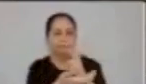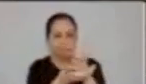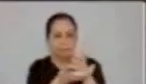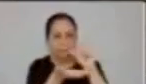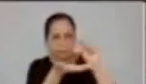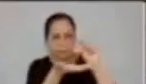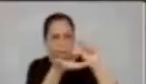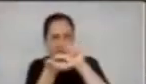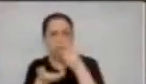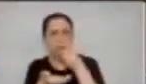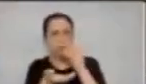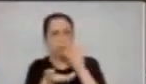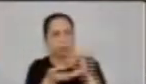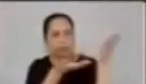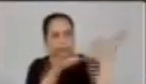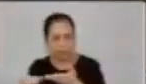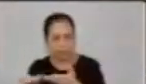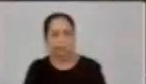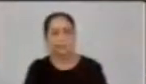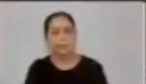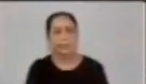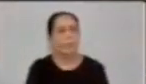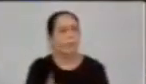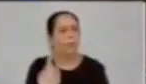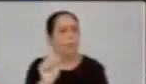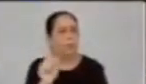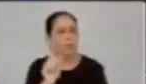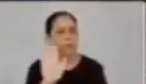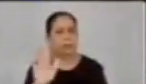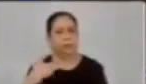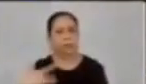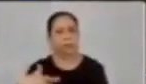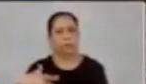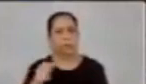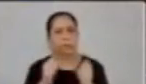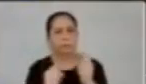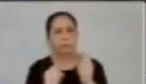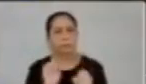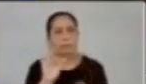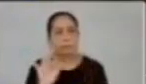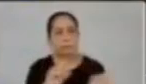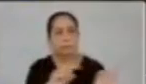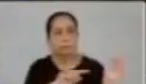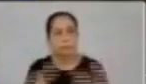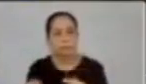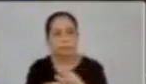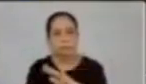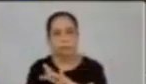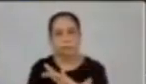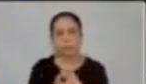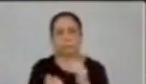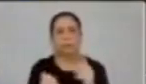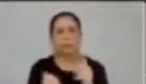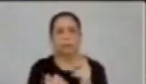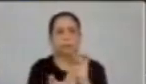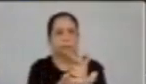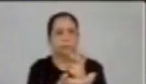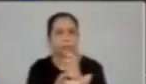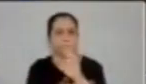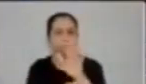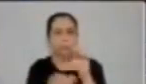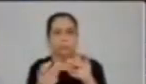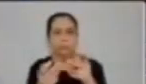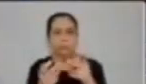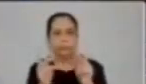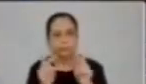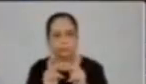sa amin, sila po ay aming mabibigyan ng trabaho. Opo, at ready po kami, ma'am.